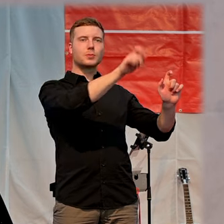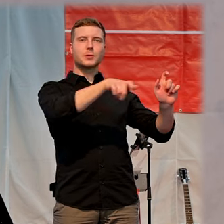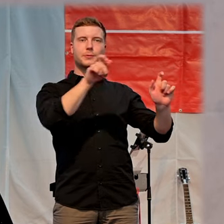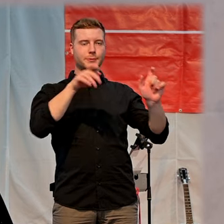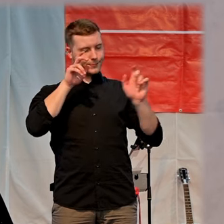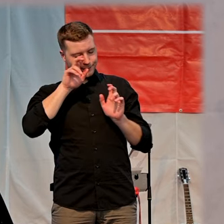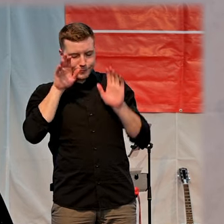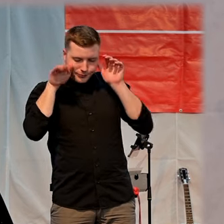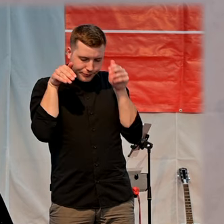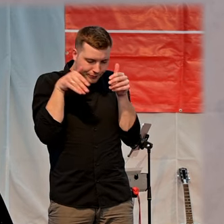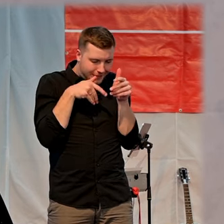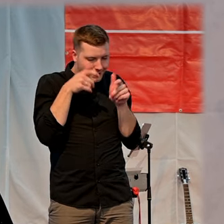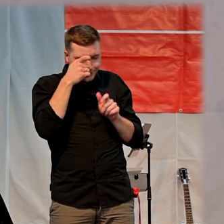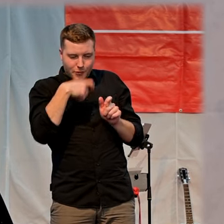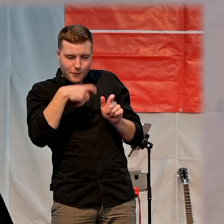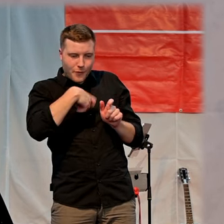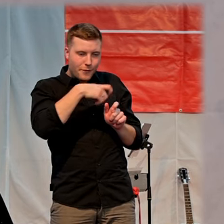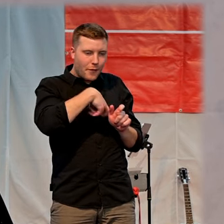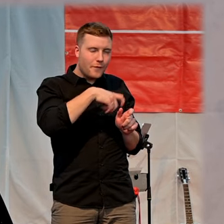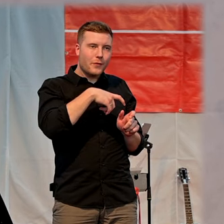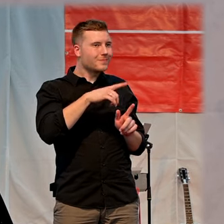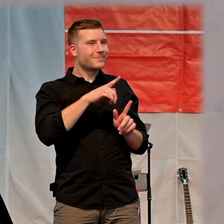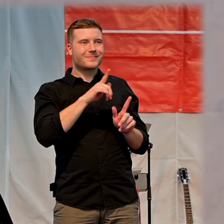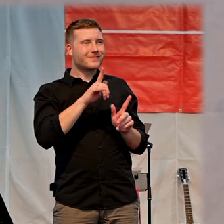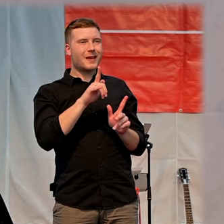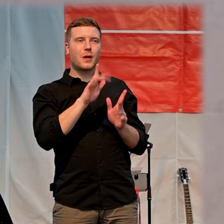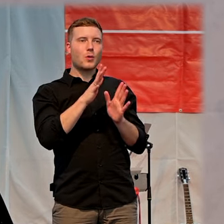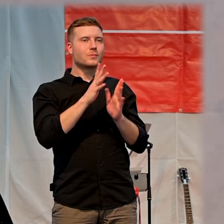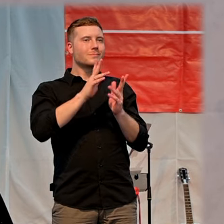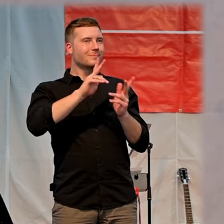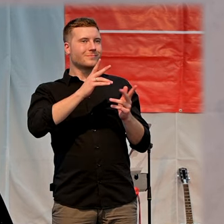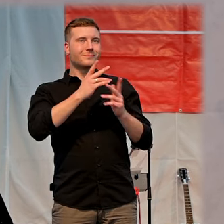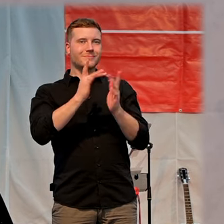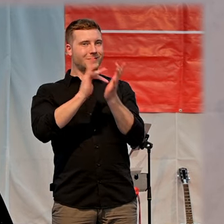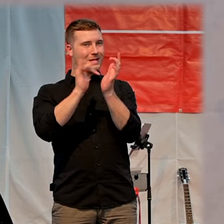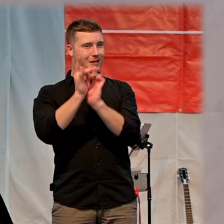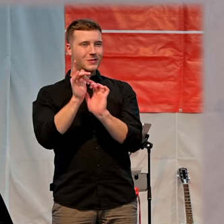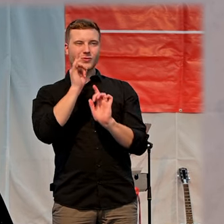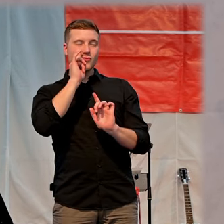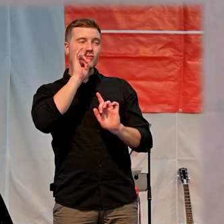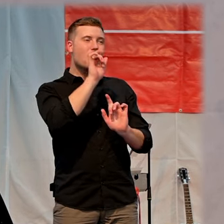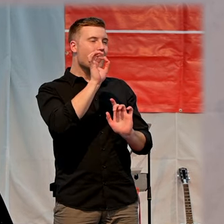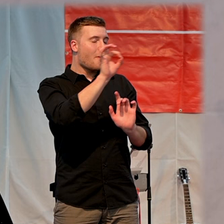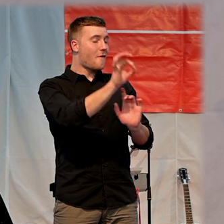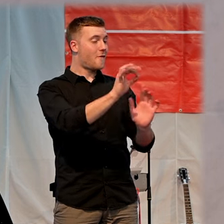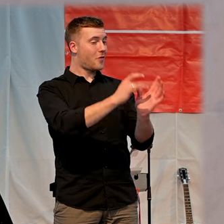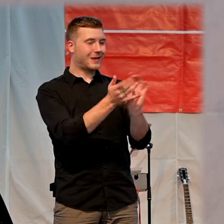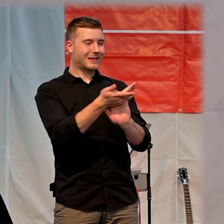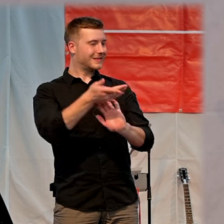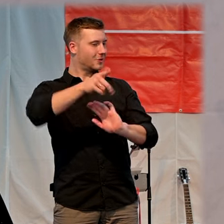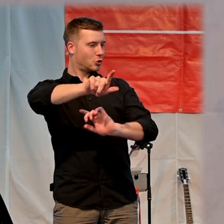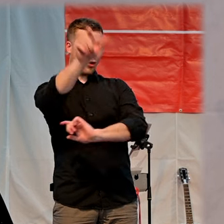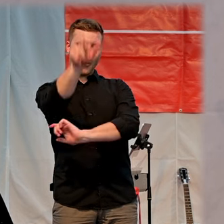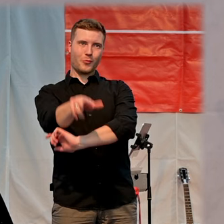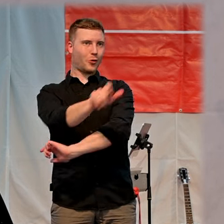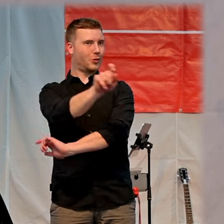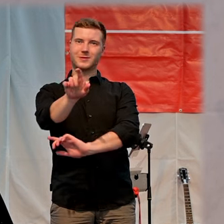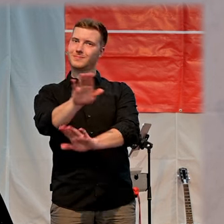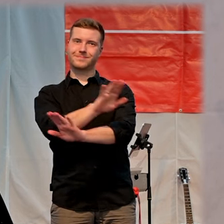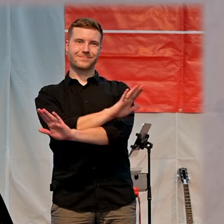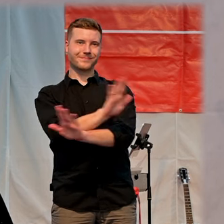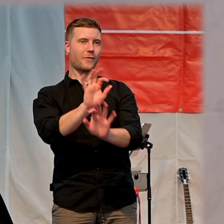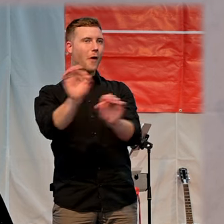Christus ist nicht nur für die Christen gestorben. Definitiv nicht. Er ist das Lamm